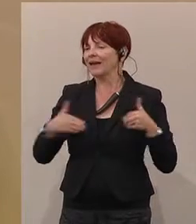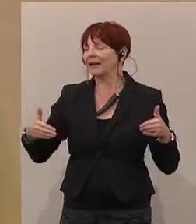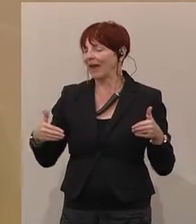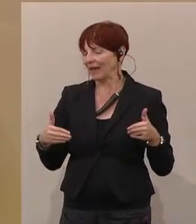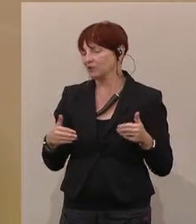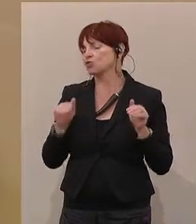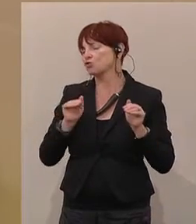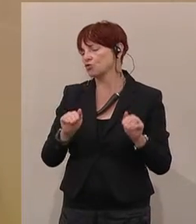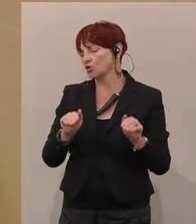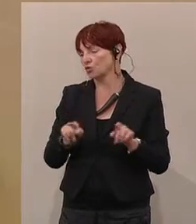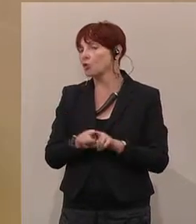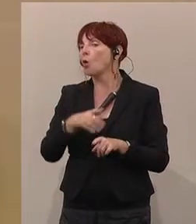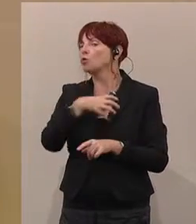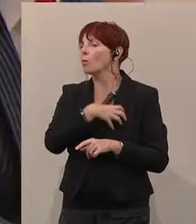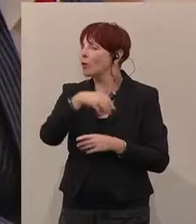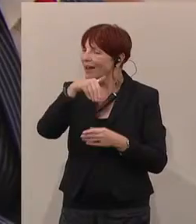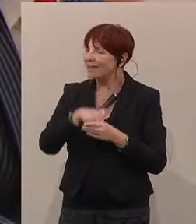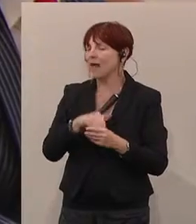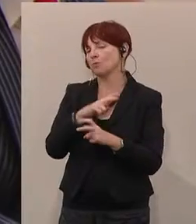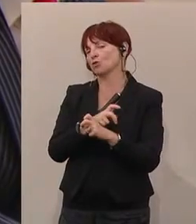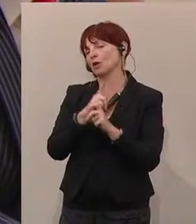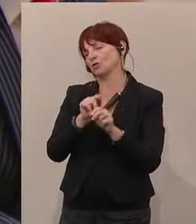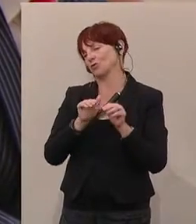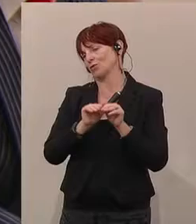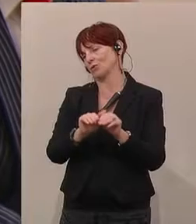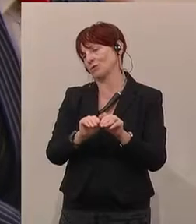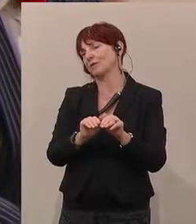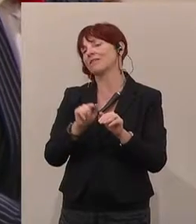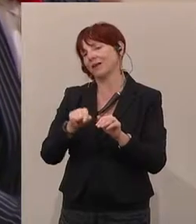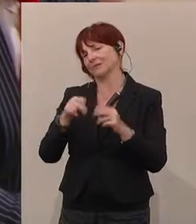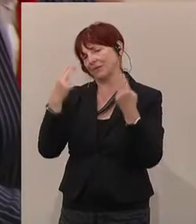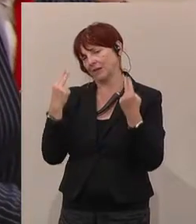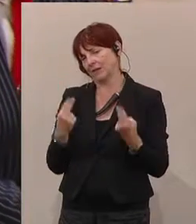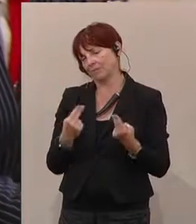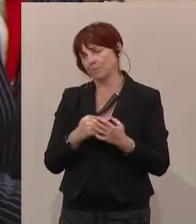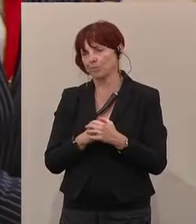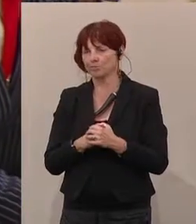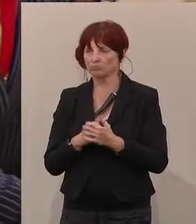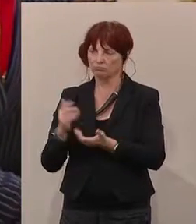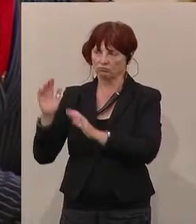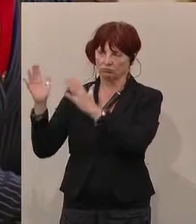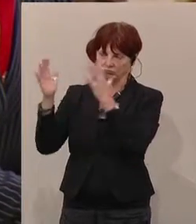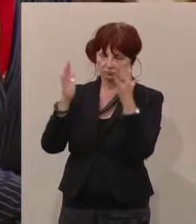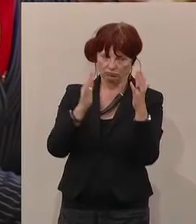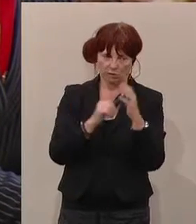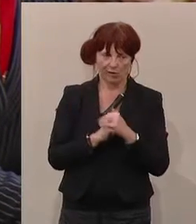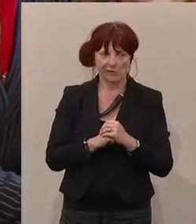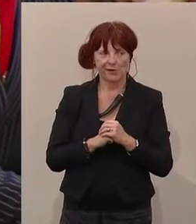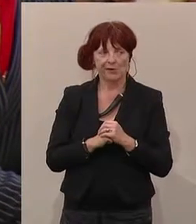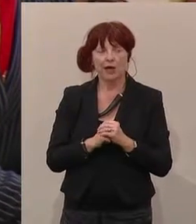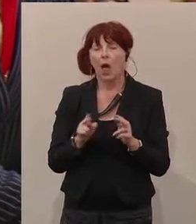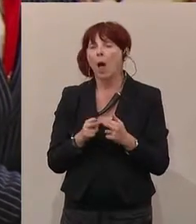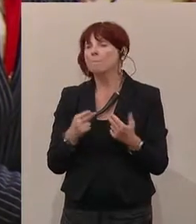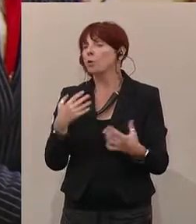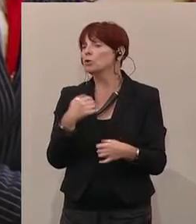Land. Darum geht es zuerst, meine sehr geehrten Damen und Herren. Und es steht ja in der Bundesverfassung